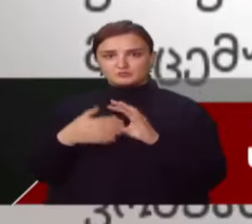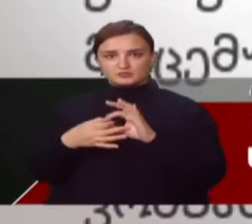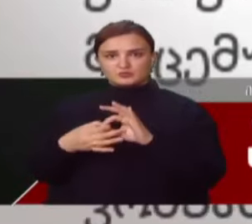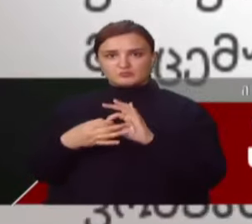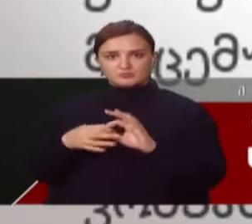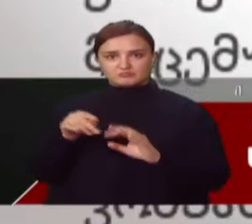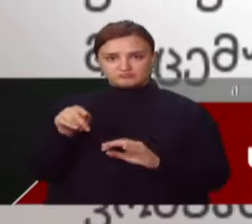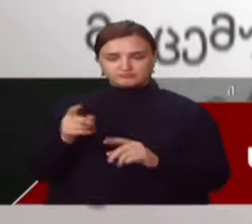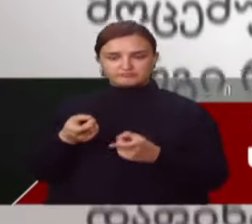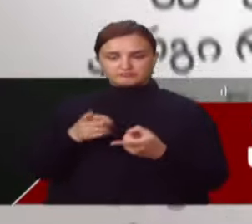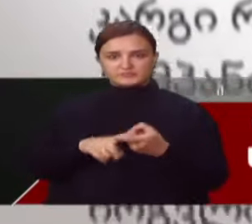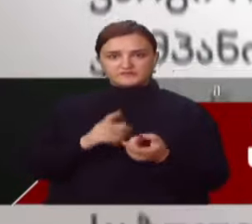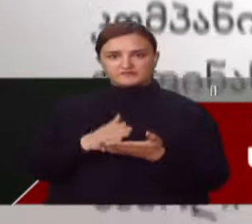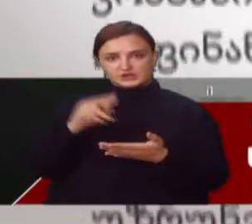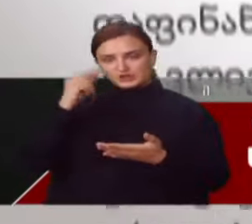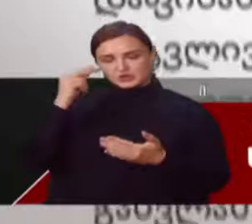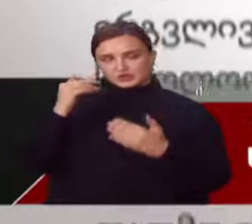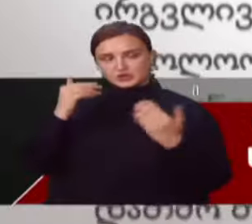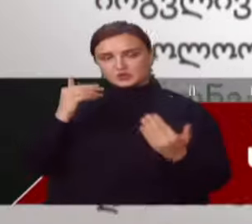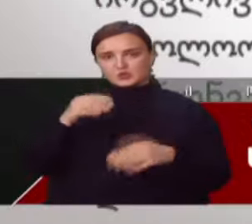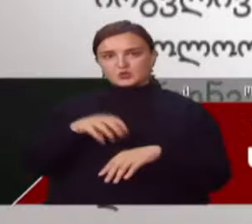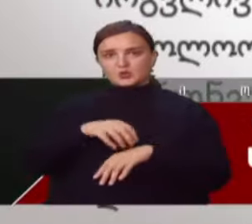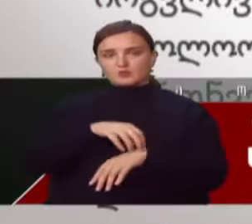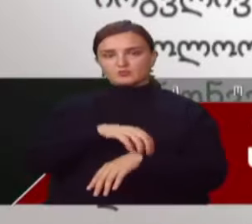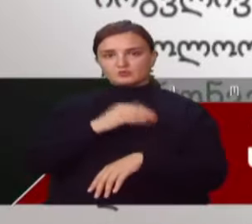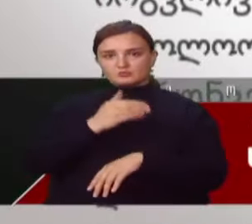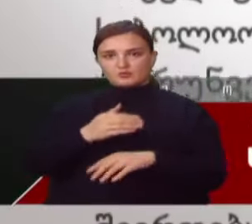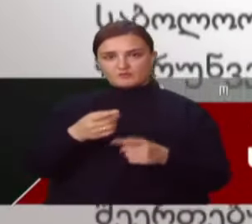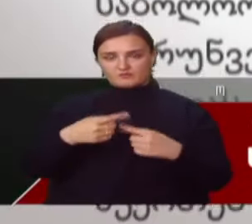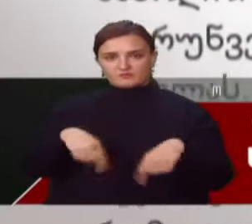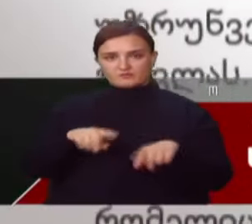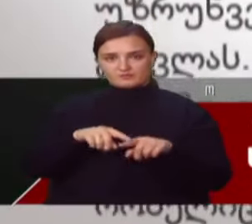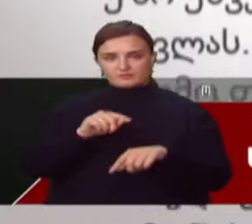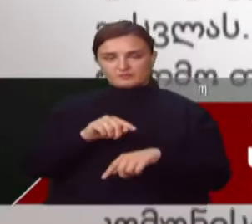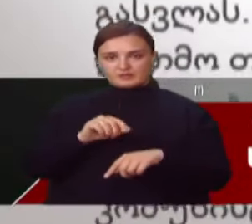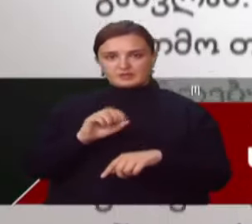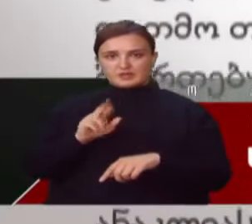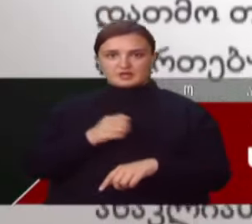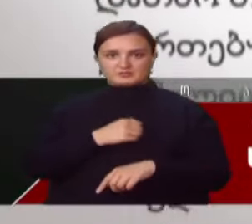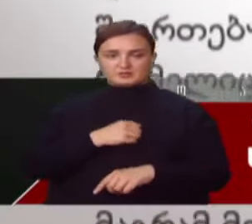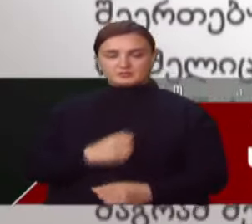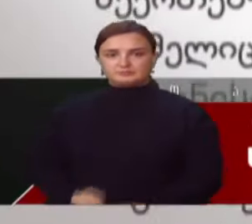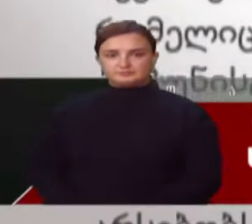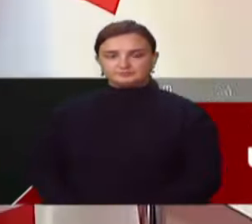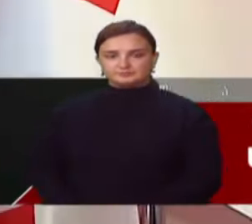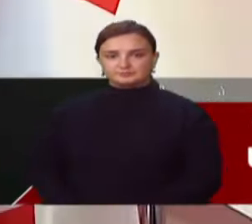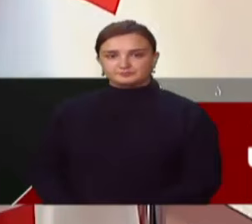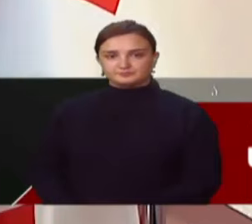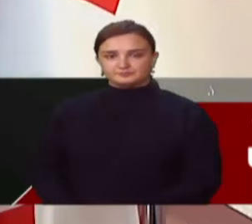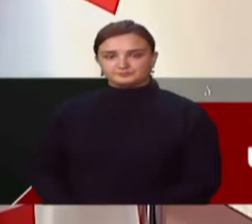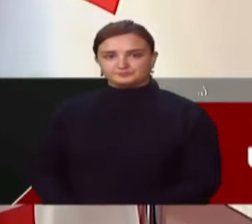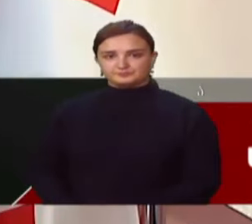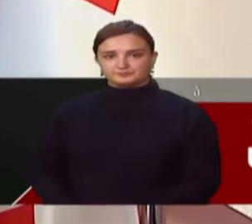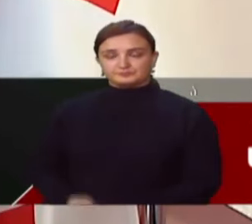რომელიც მისი თქმით დაკავშირებულია ჩინეთის კომუნისტურ პარტიასთან და არმიასთან. სამწუხაროდ არც ამერიკის და არც ევროპის კომპანიებმა